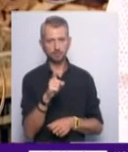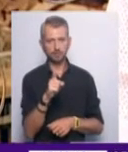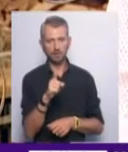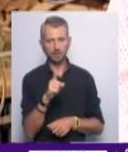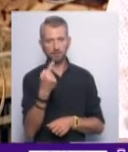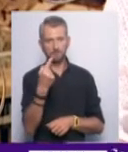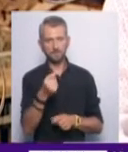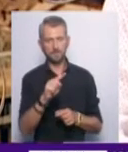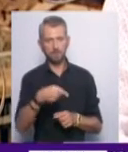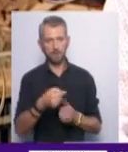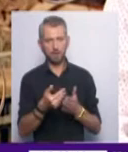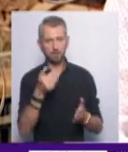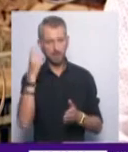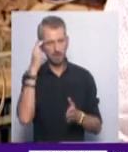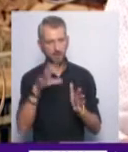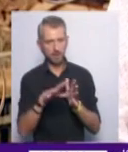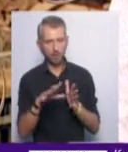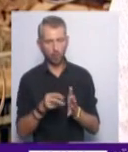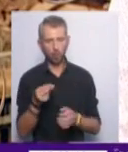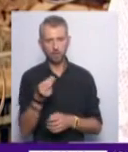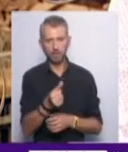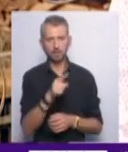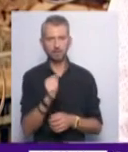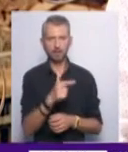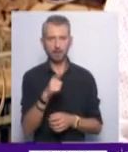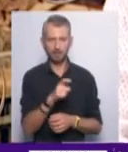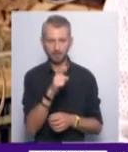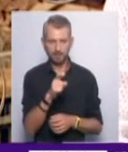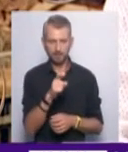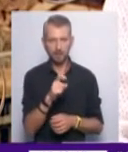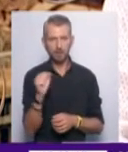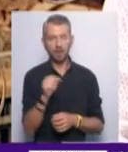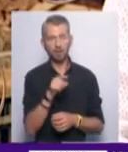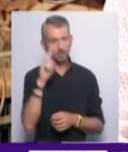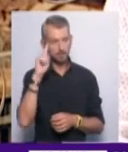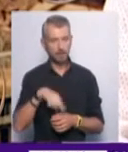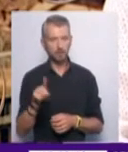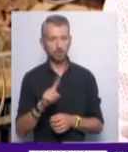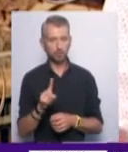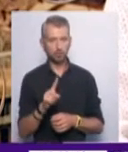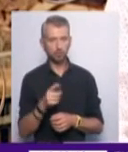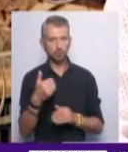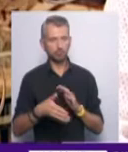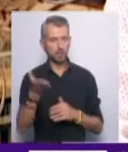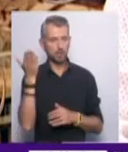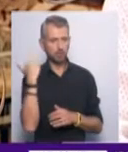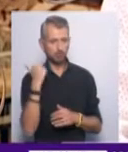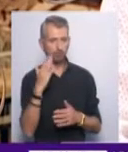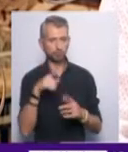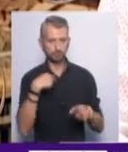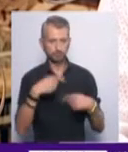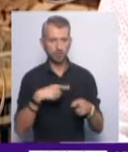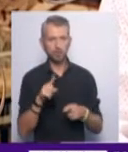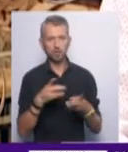вимагає перед «Київенерго» сплатити за газ. А ви знаєте, що вже давно точиться розмова, що